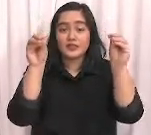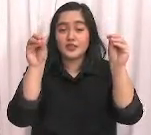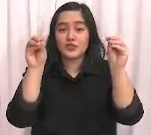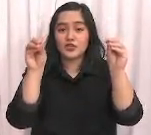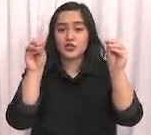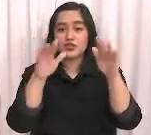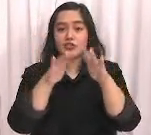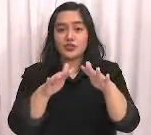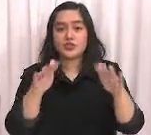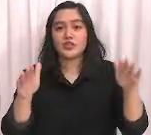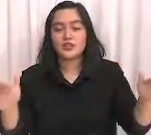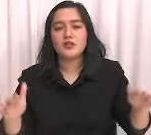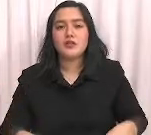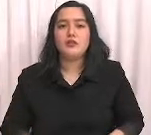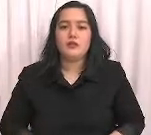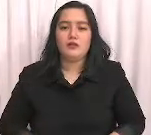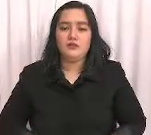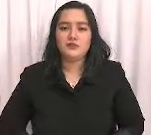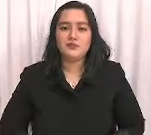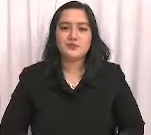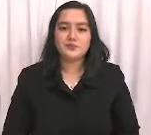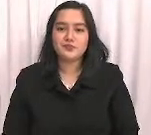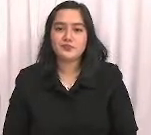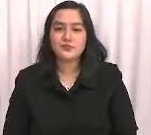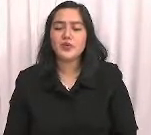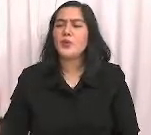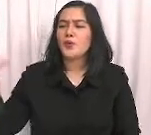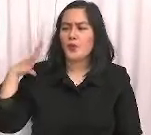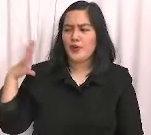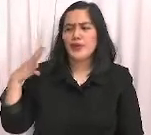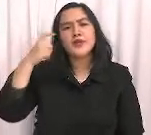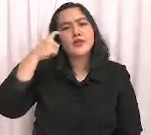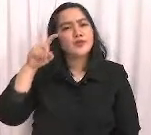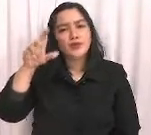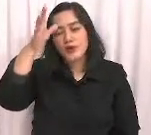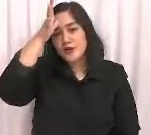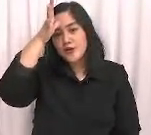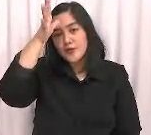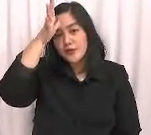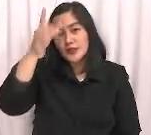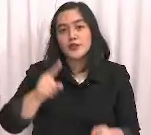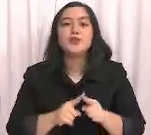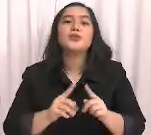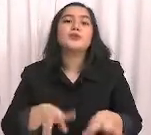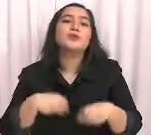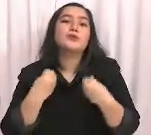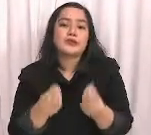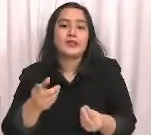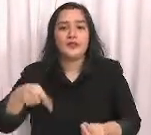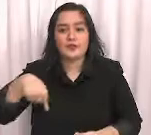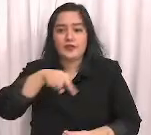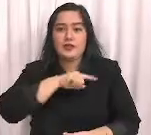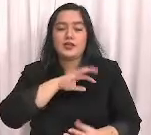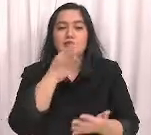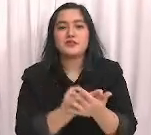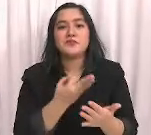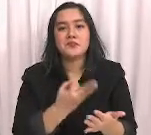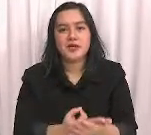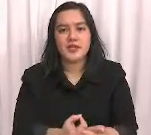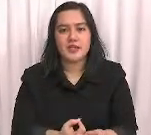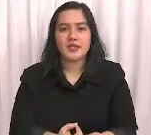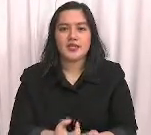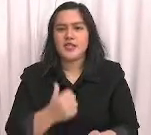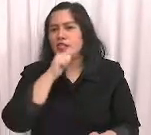nating gagalawin yan. Hintayin natin si Noel hanggang siyang magbibigay sa atin. Yes, sir. Now, minsan ang tanong ko